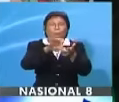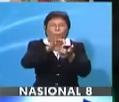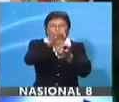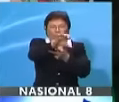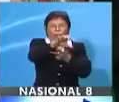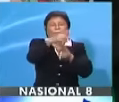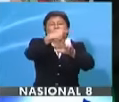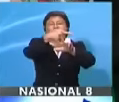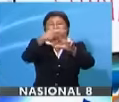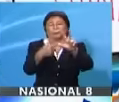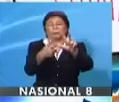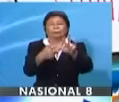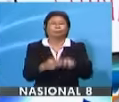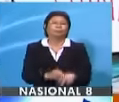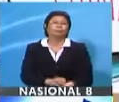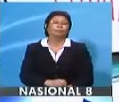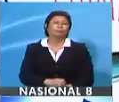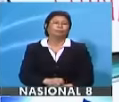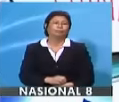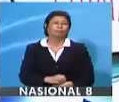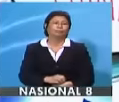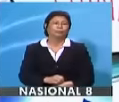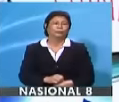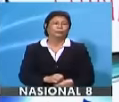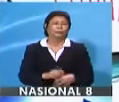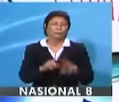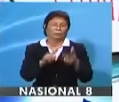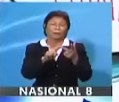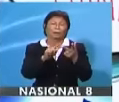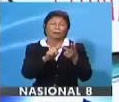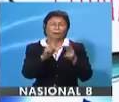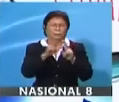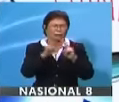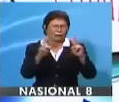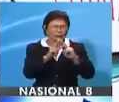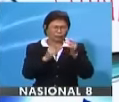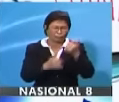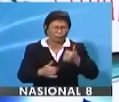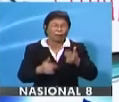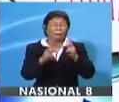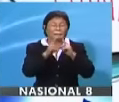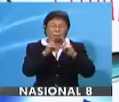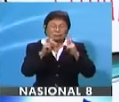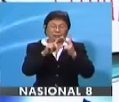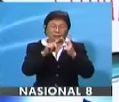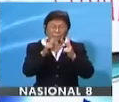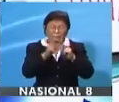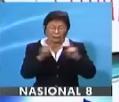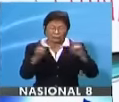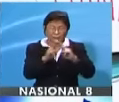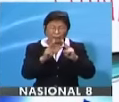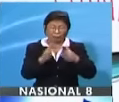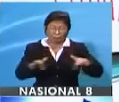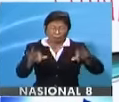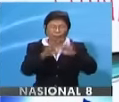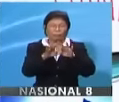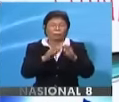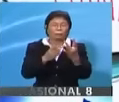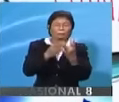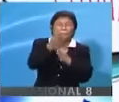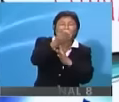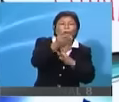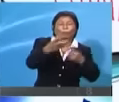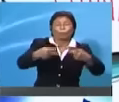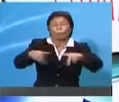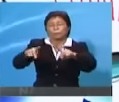pelaburan. Dan yang ketiga yang saya juga sangat-sangat penting juga adalah akses kepada